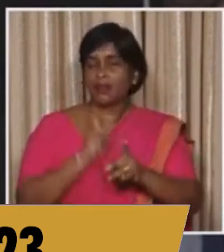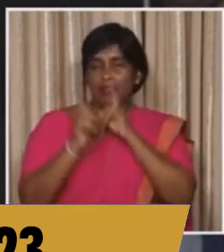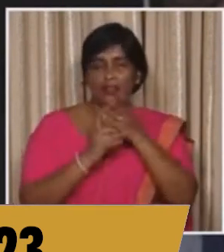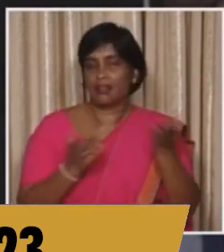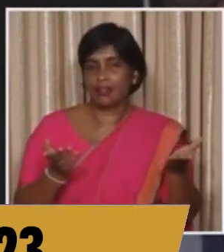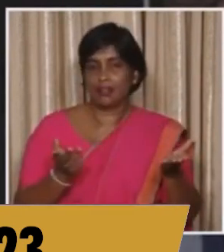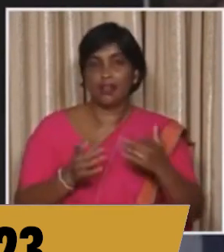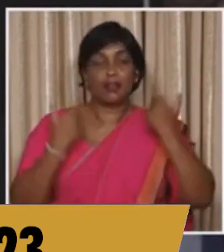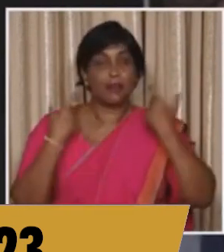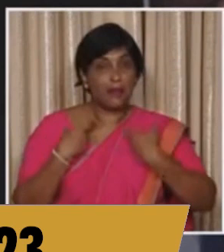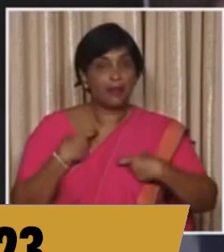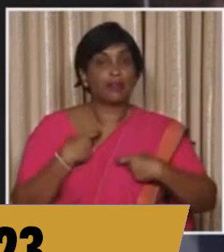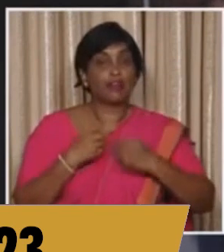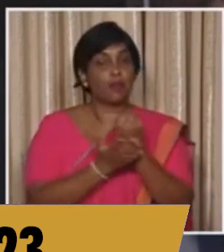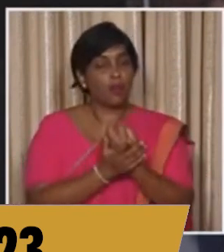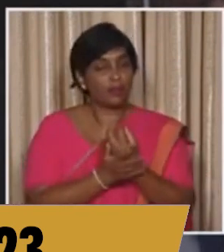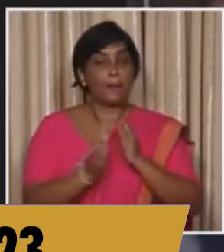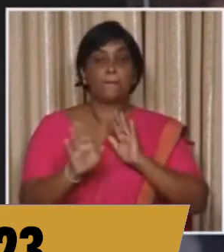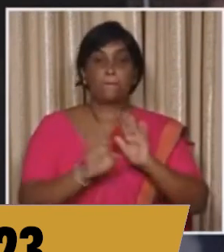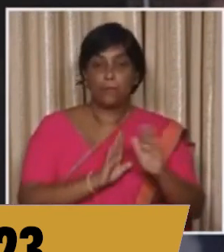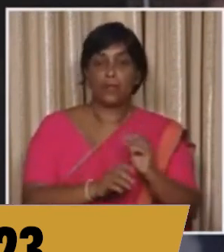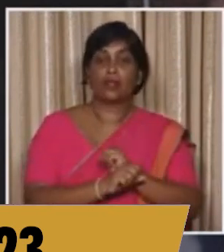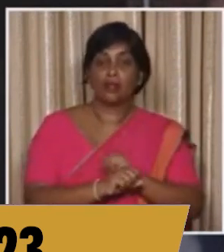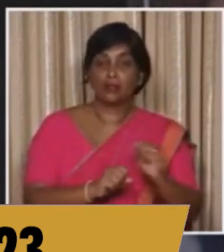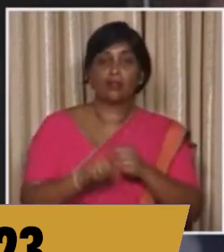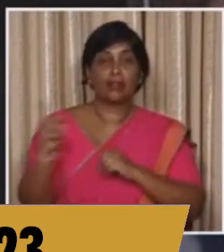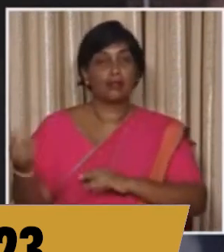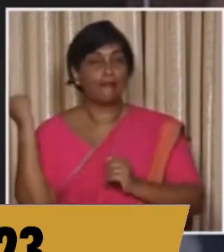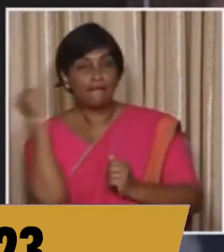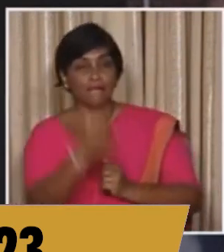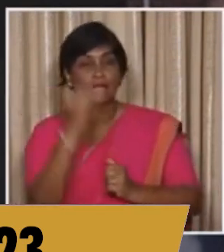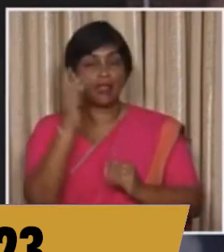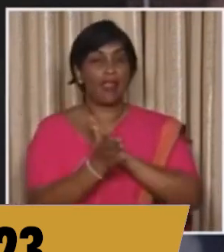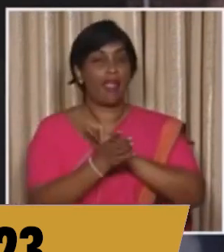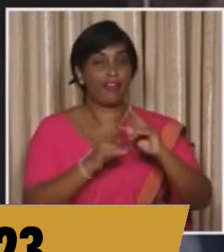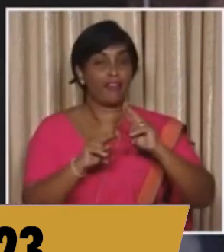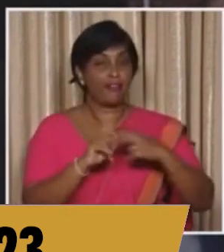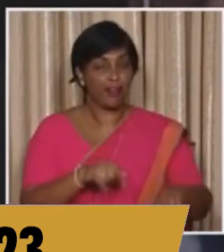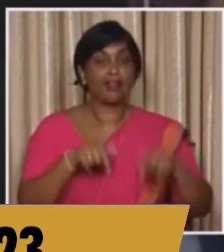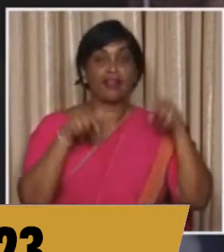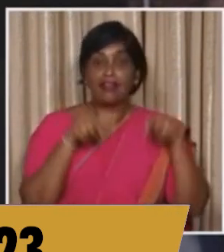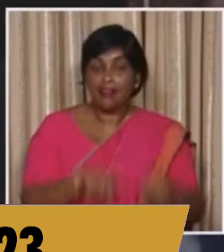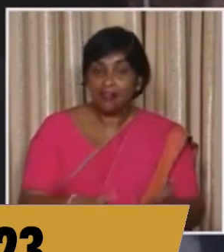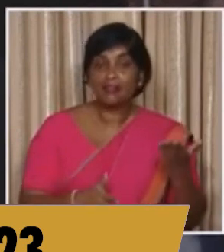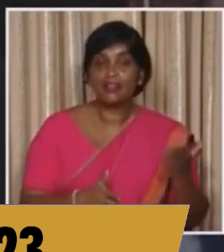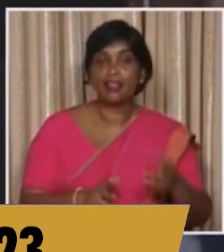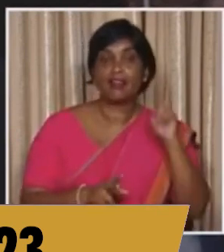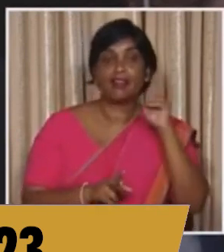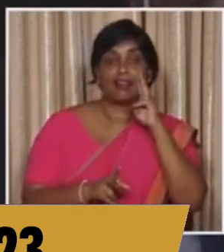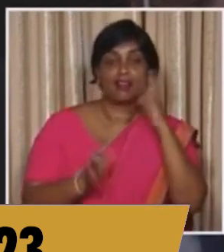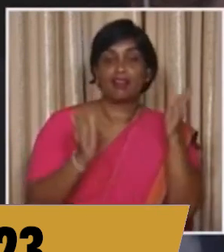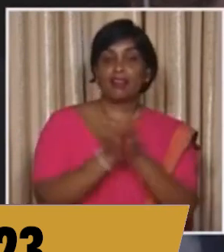තමයි රාජපක්ෂලටයි පොහොට්ටු පාලනේටයි නැති වෙන්න මේ පැත්තින් නම් ගහපු හරින් ප්‍රනාන්දුලා මෙන්න බලේ රනිල්